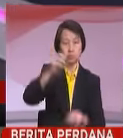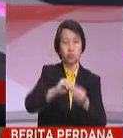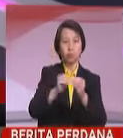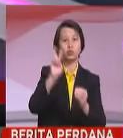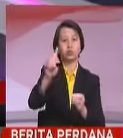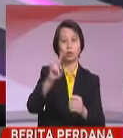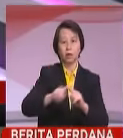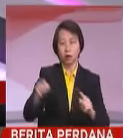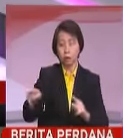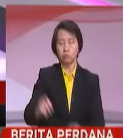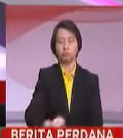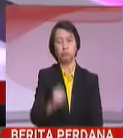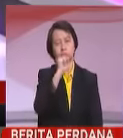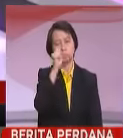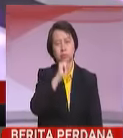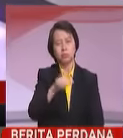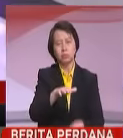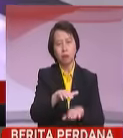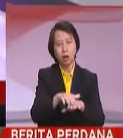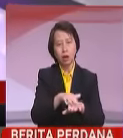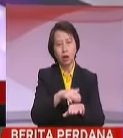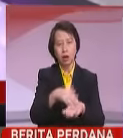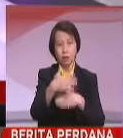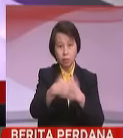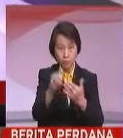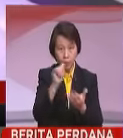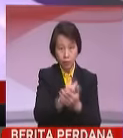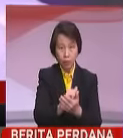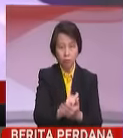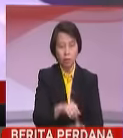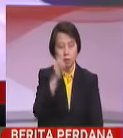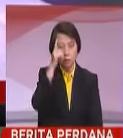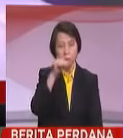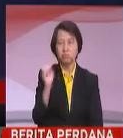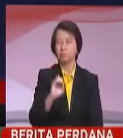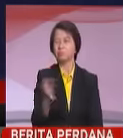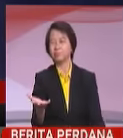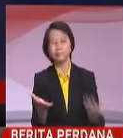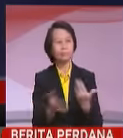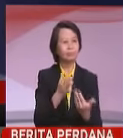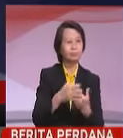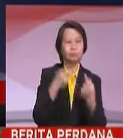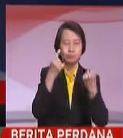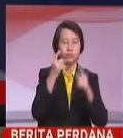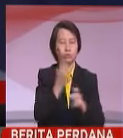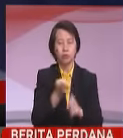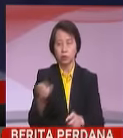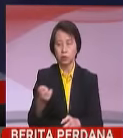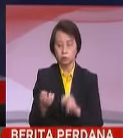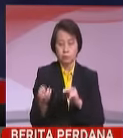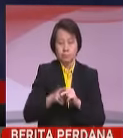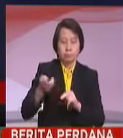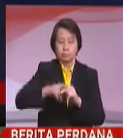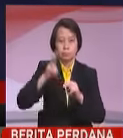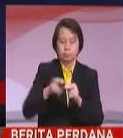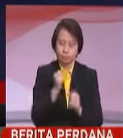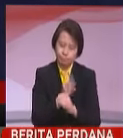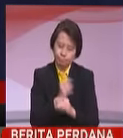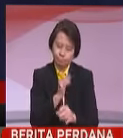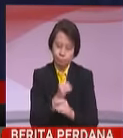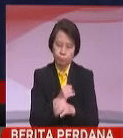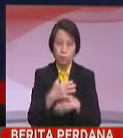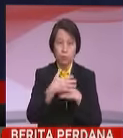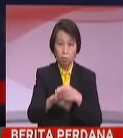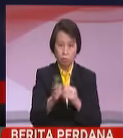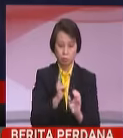Namun perjalanan seni Cody agak perlahan selepas itu. Sedar tiada jalan mudah untuk berjaya, Cody melipat gandakan usaha.